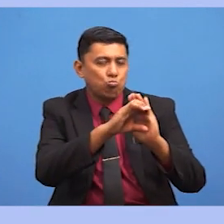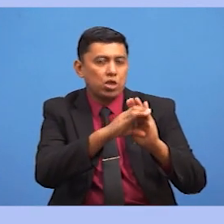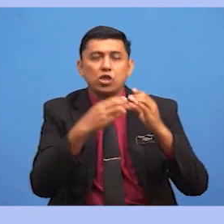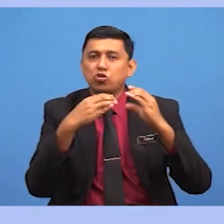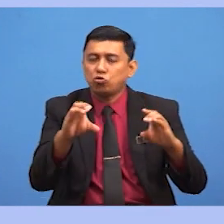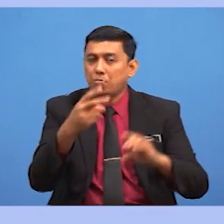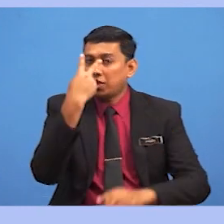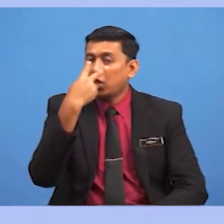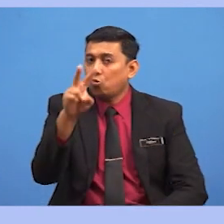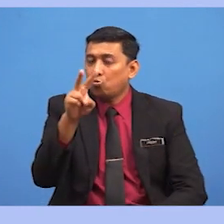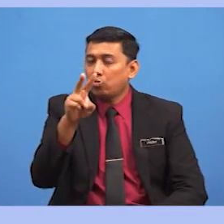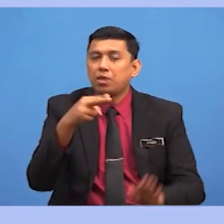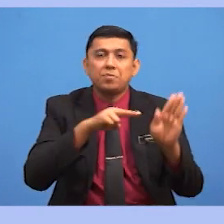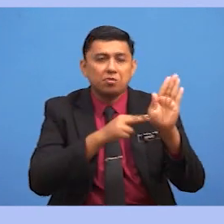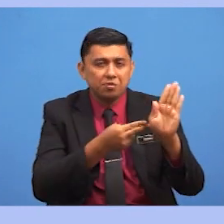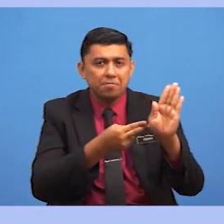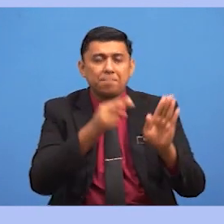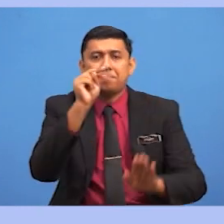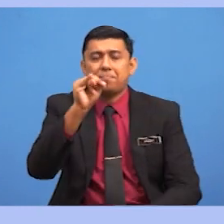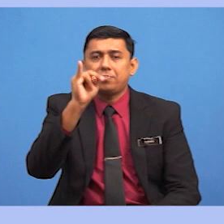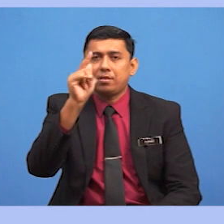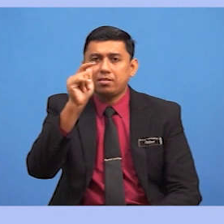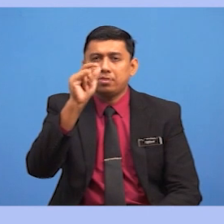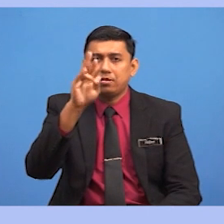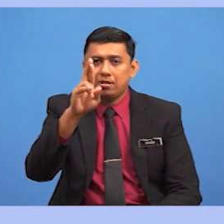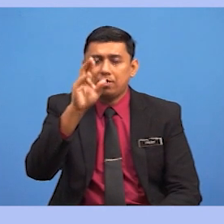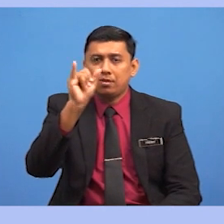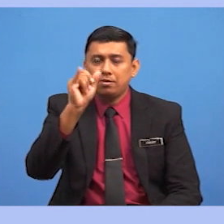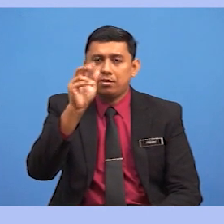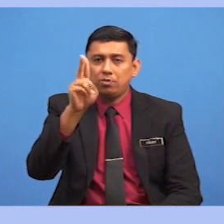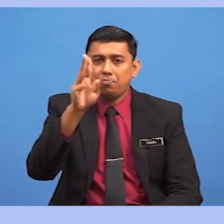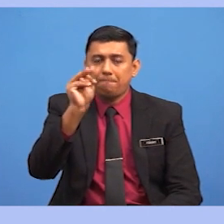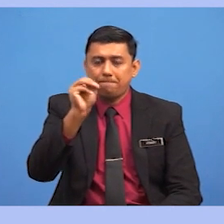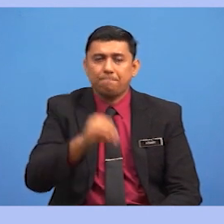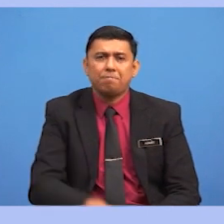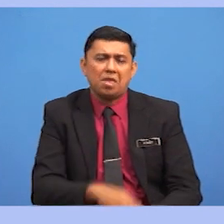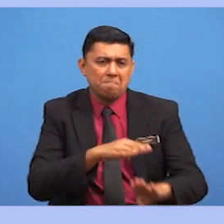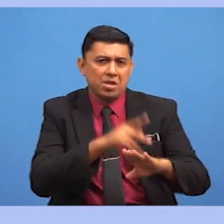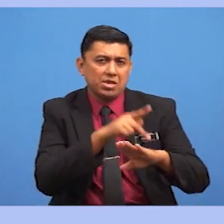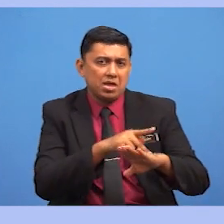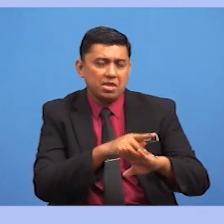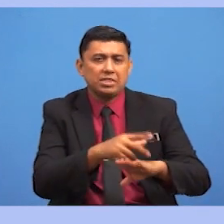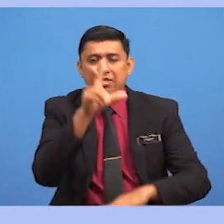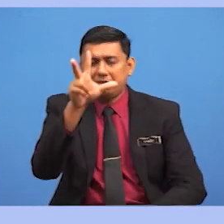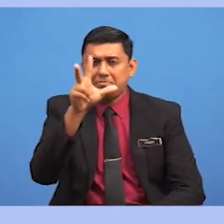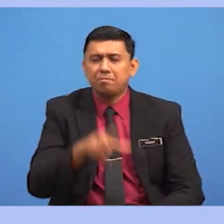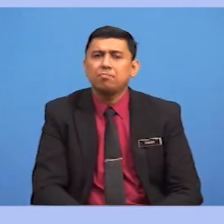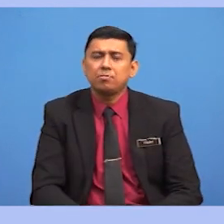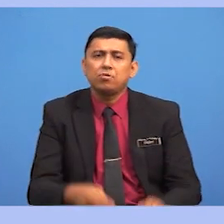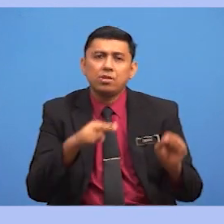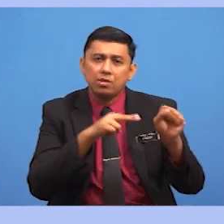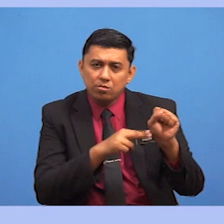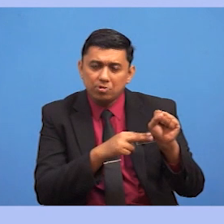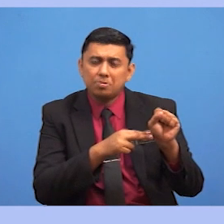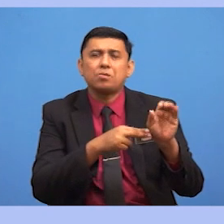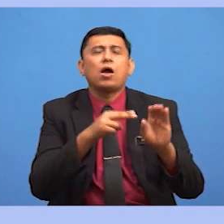cuba murid-murid perhatikan unsur natrium yang terdapat dalam kumpulan pertama pada kala ketiga dan unsur